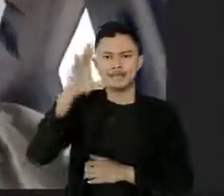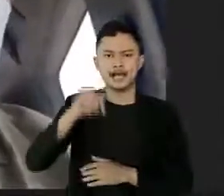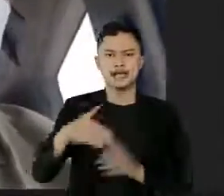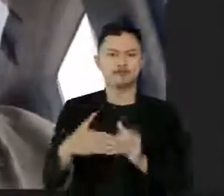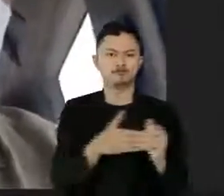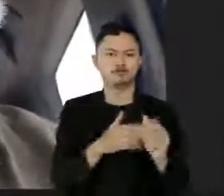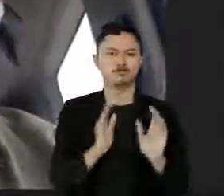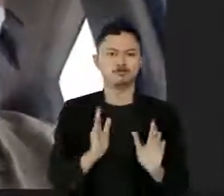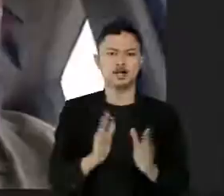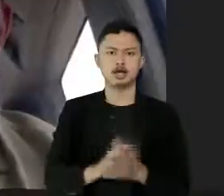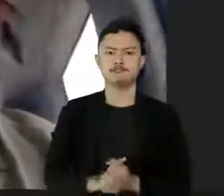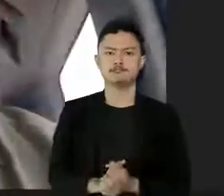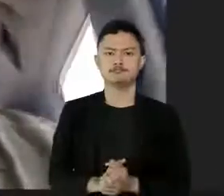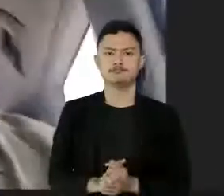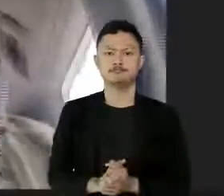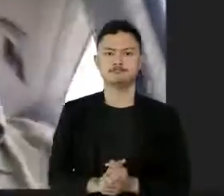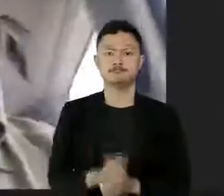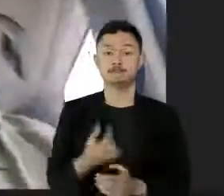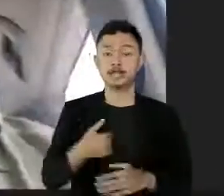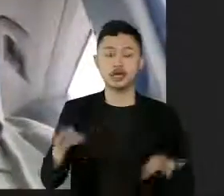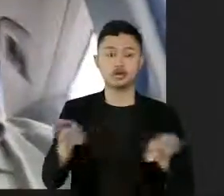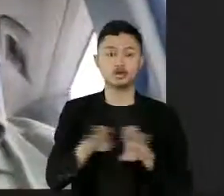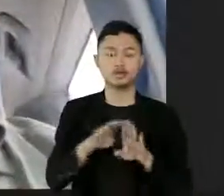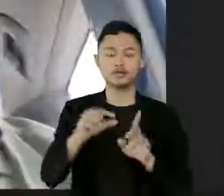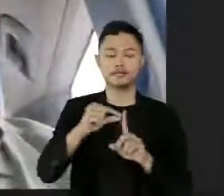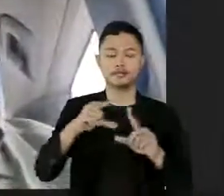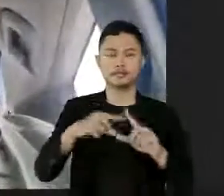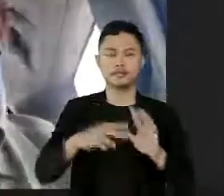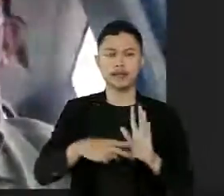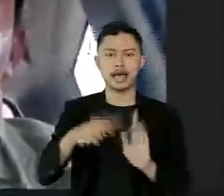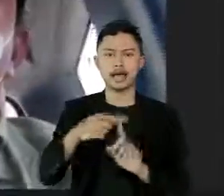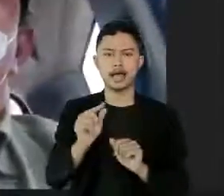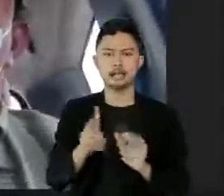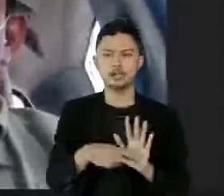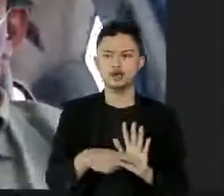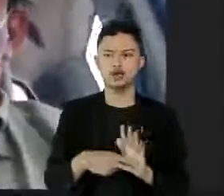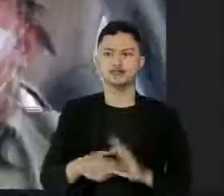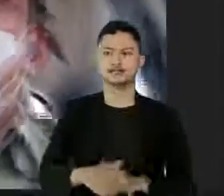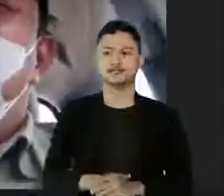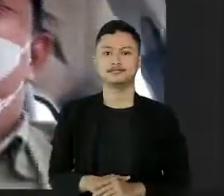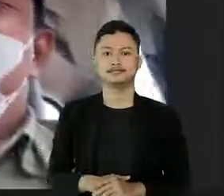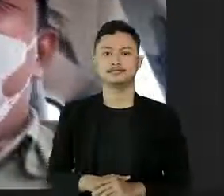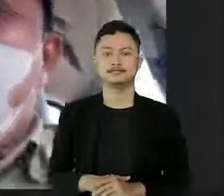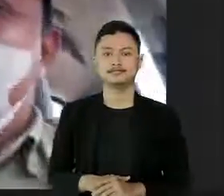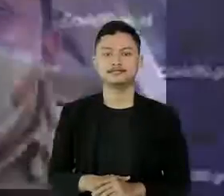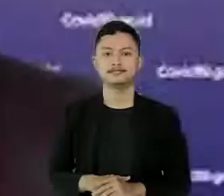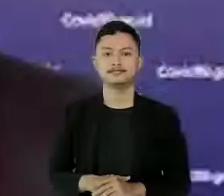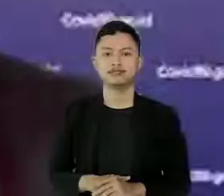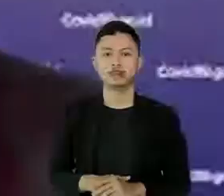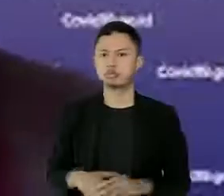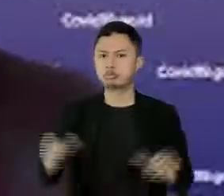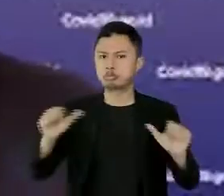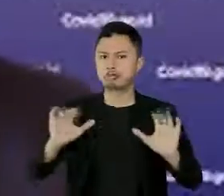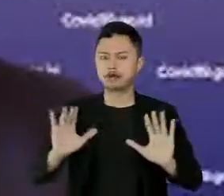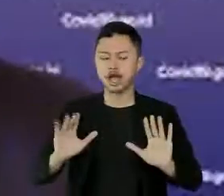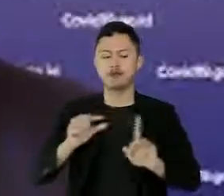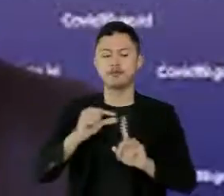siang hari ini. Saya juga akan menutup dengan pantun nih Pak Riyadi ya, Mbak Ria ya, Pak Andi ya, nggak mau